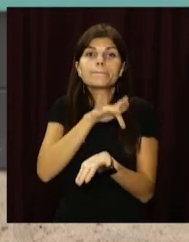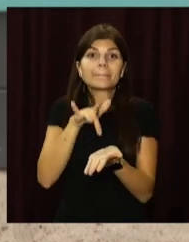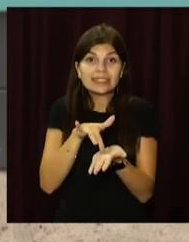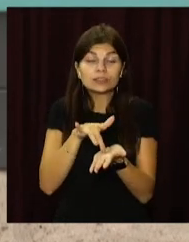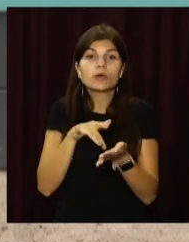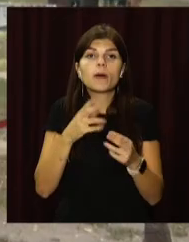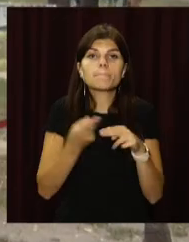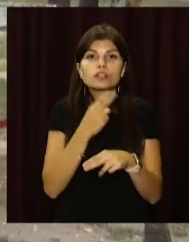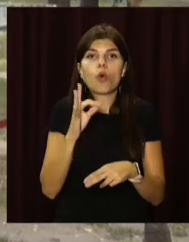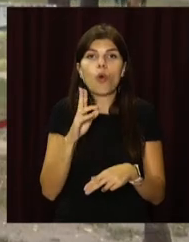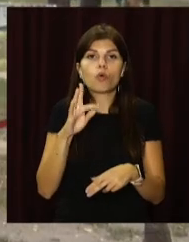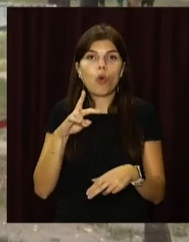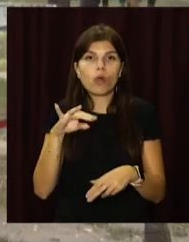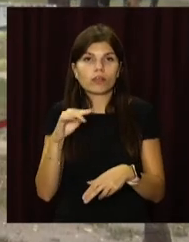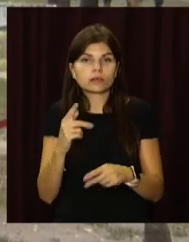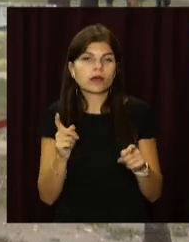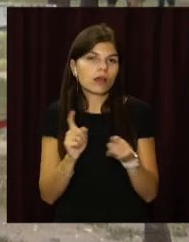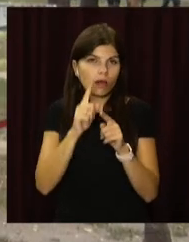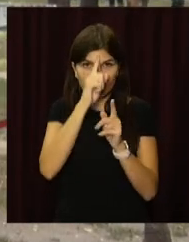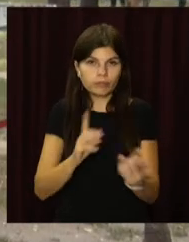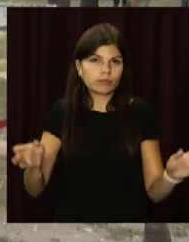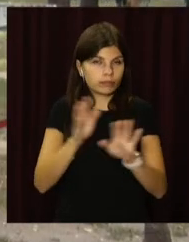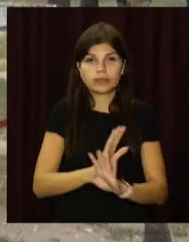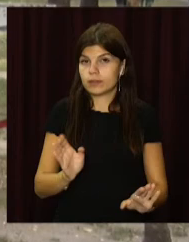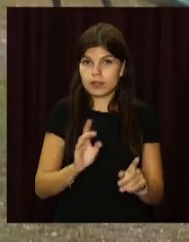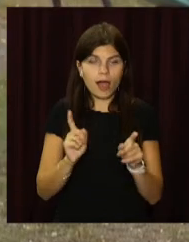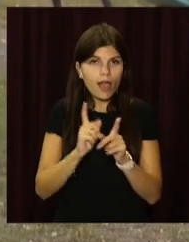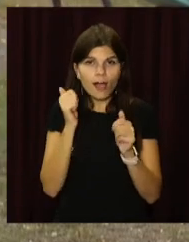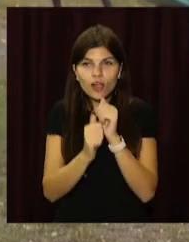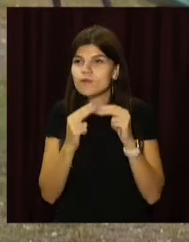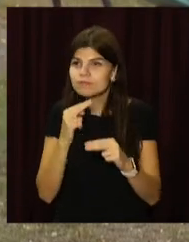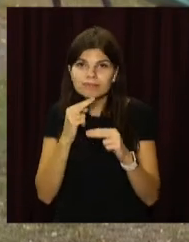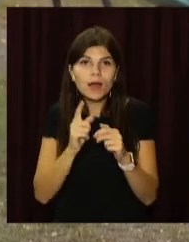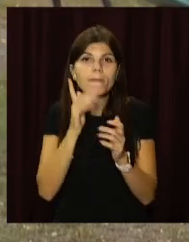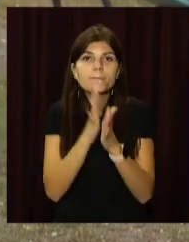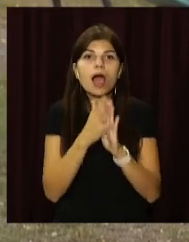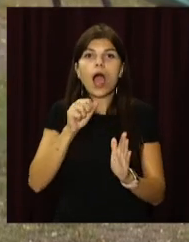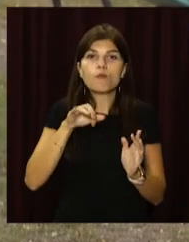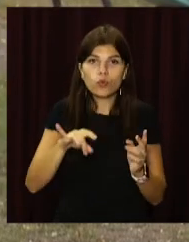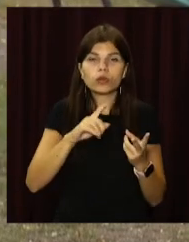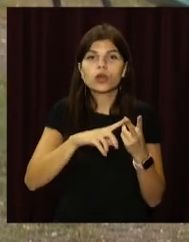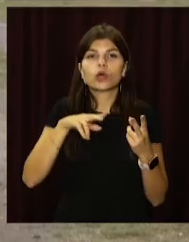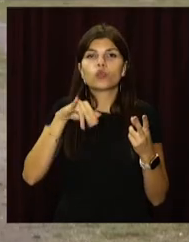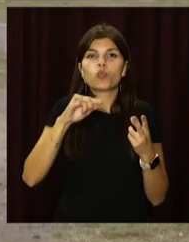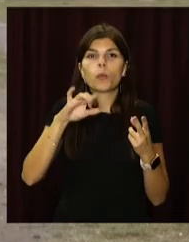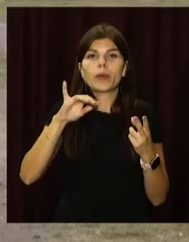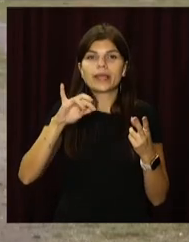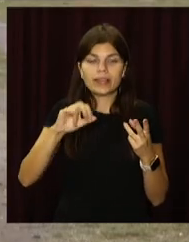передбачає благоустрій і розвиток районів Дніпра. Наразі у списку таких об'єктів кілька парків – Амурський, Володі Дубініна та